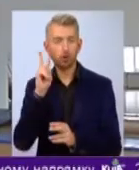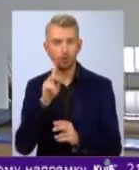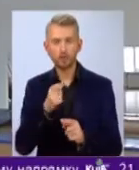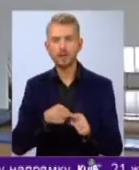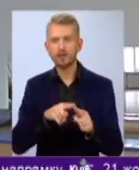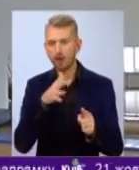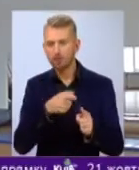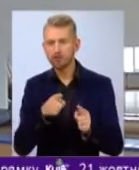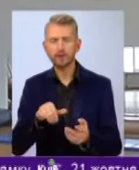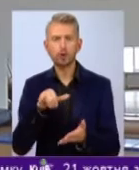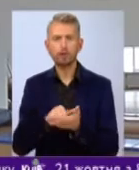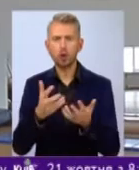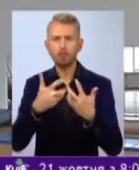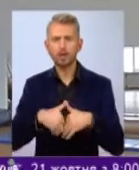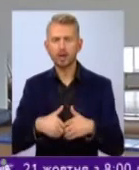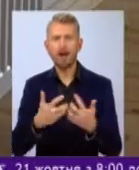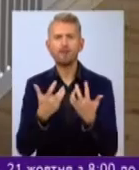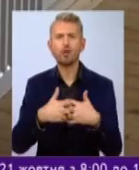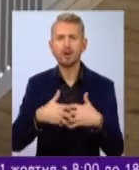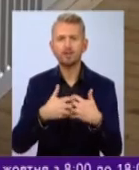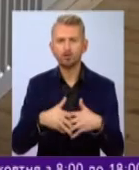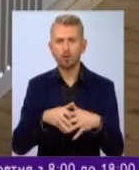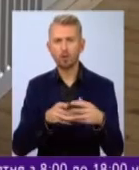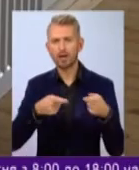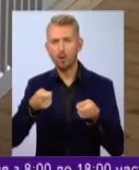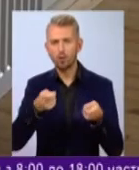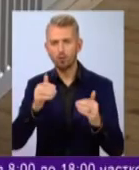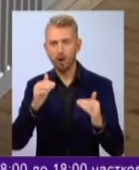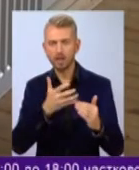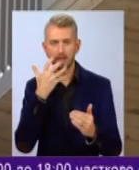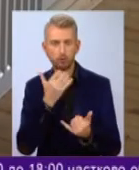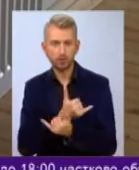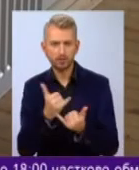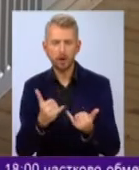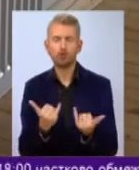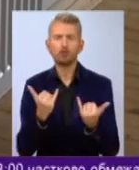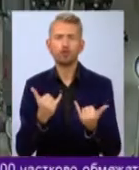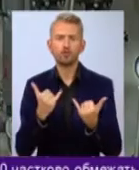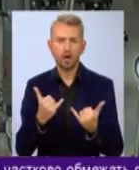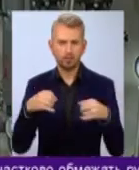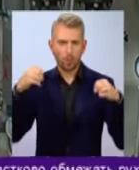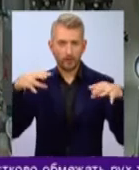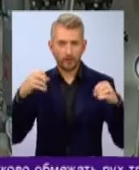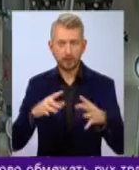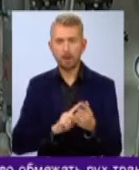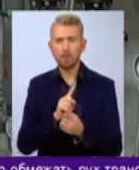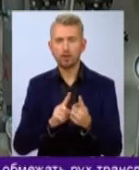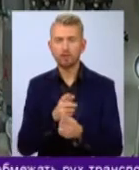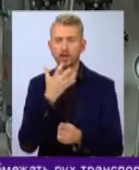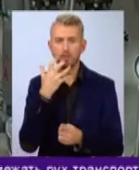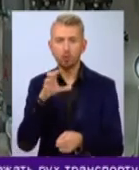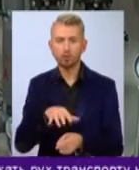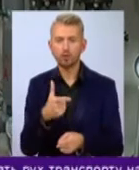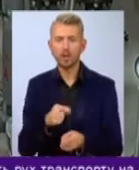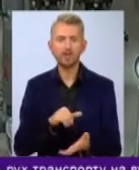там встановили обладнання автоматичного регулювання теплозабезпечення будівлі, сучасне світлодіодне освітлення. Також модернізували теплопункт, де